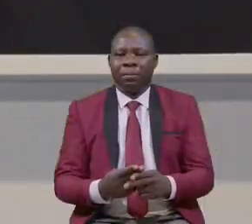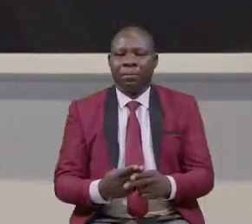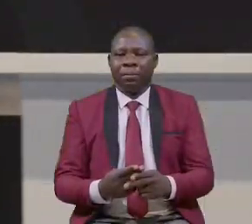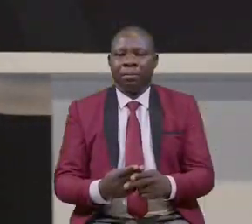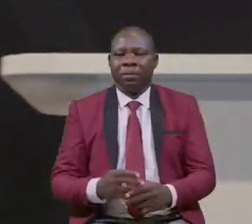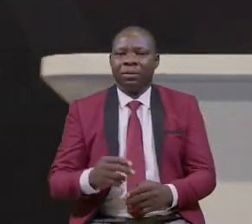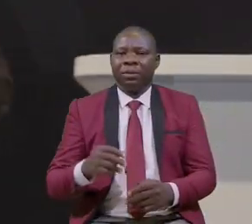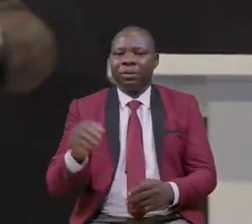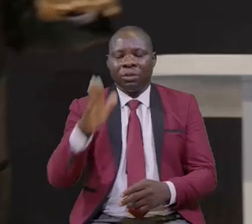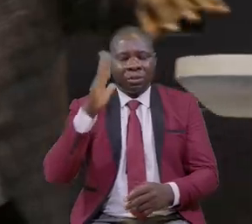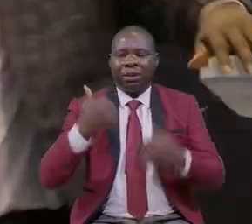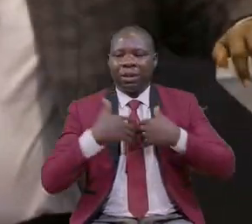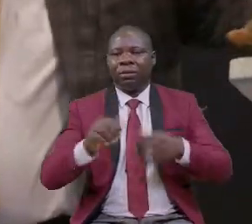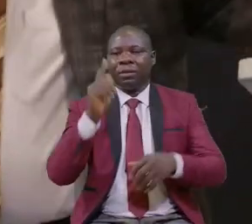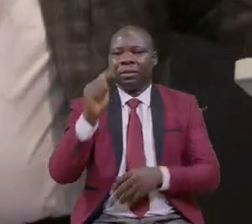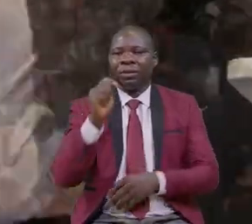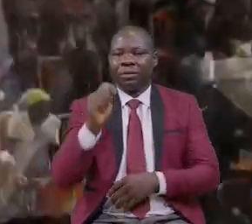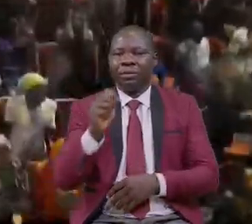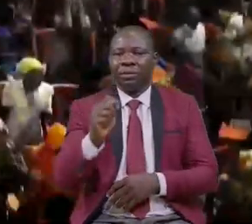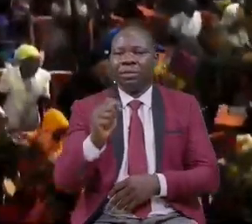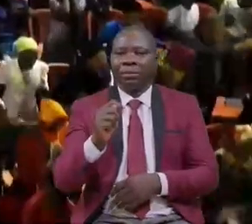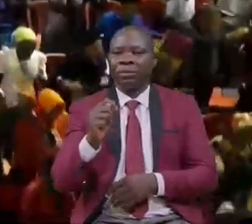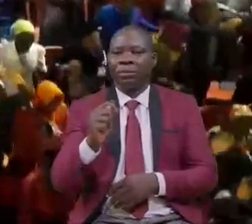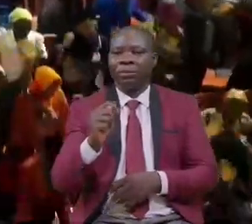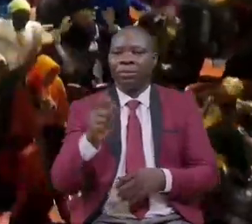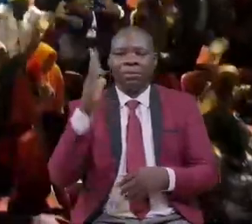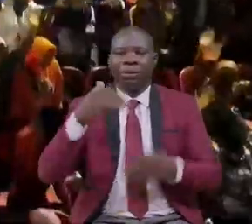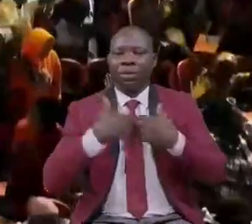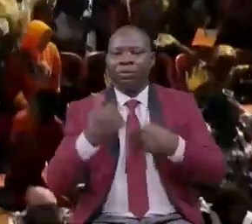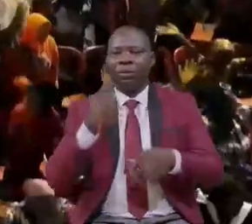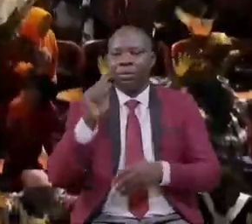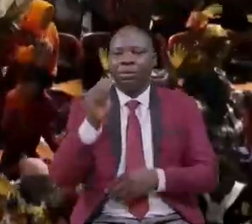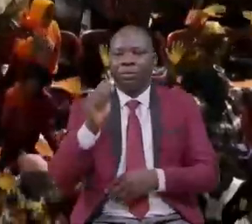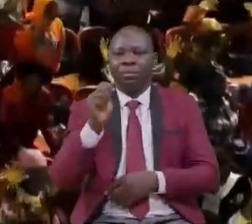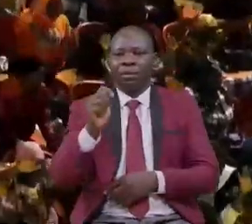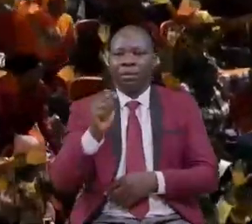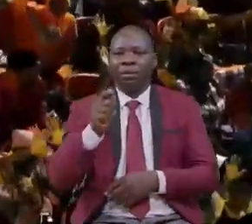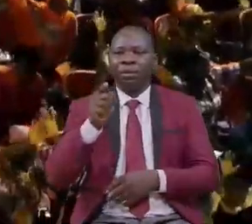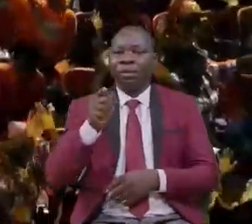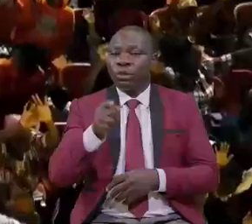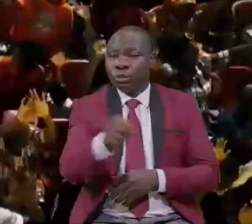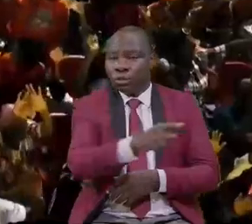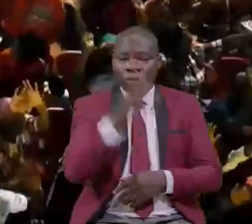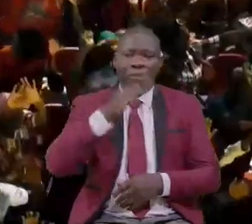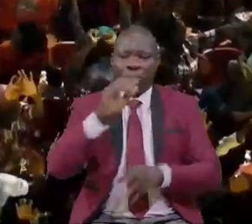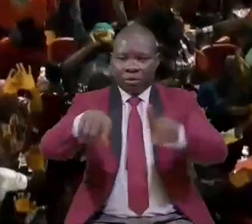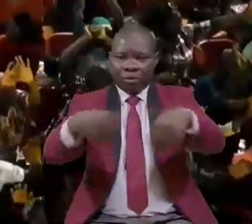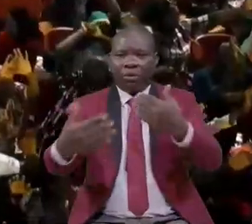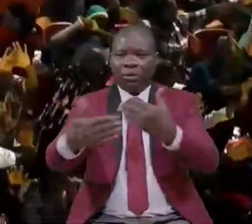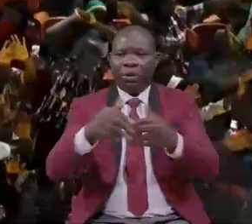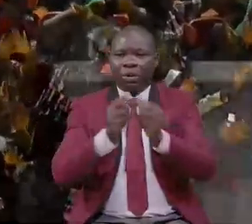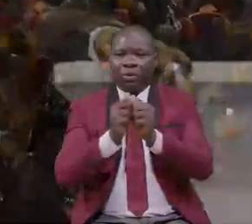Vous aurez un témoignage. Où es-tu là-bas? J'ai dit, il y aura un témoignage. Tu ne repartiras